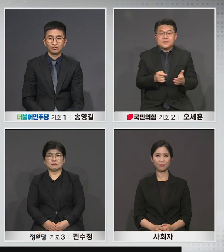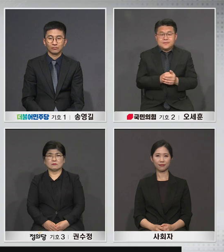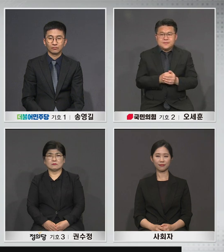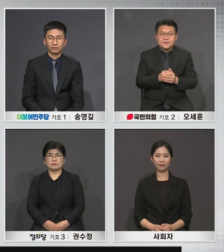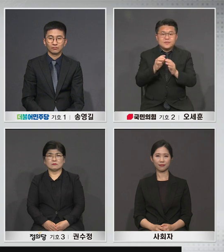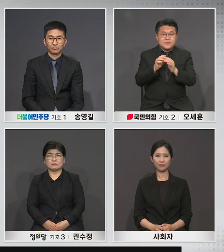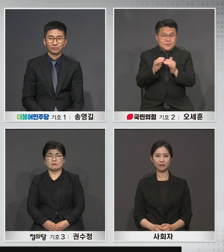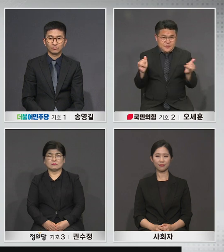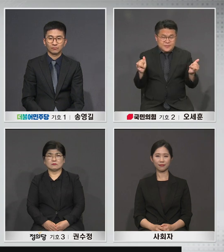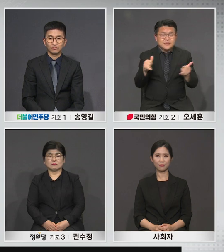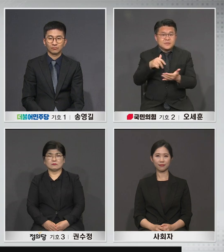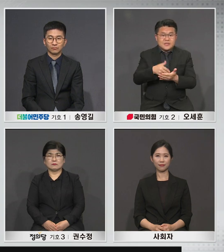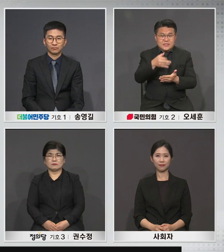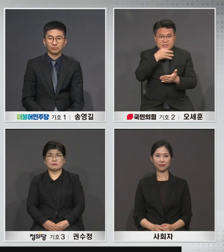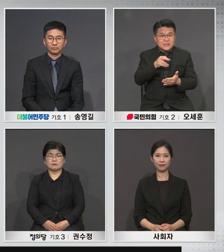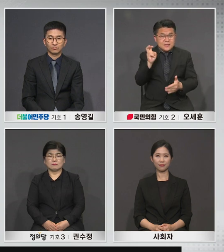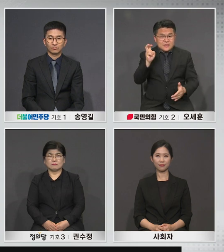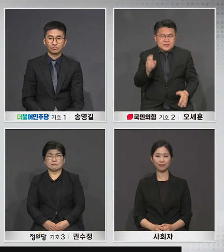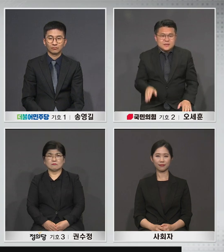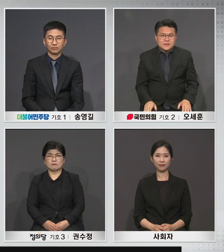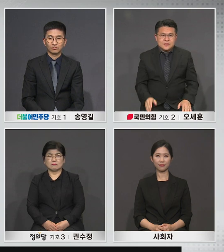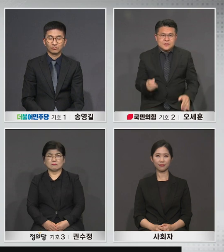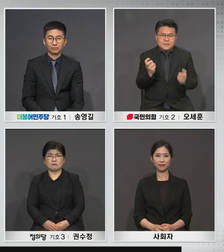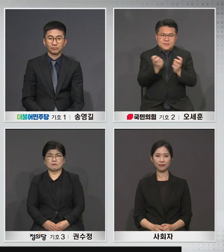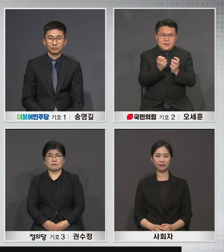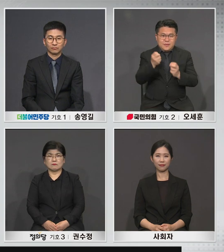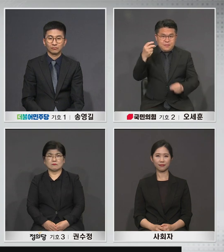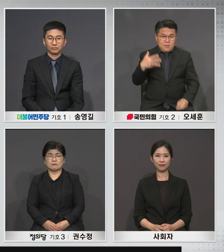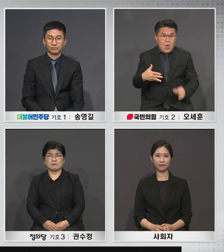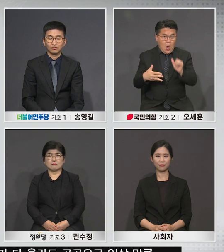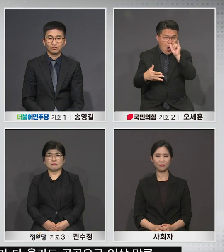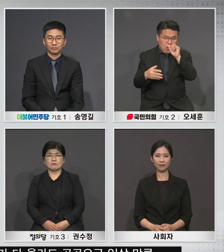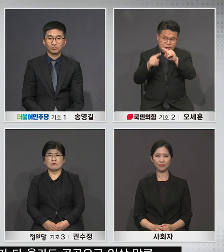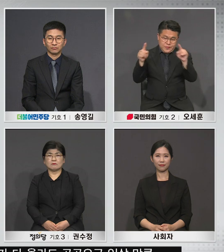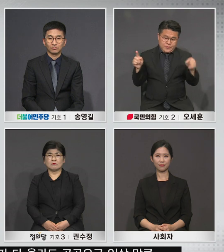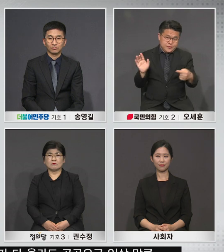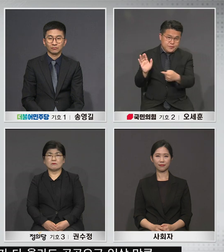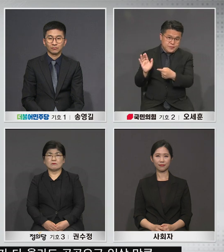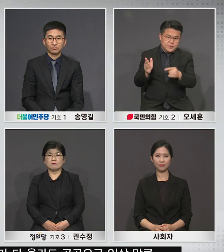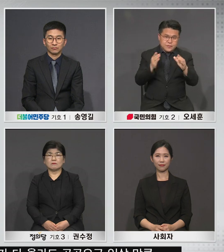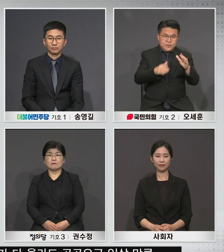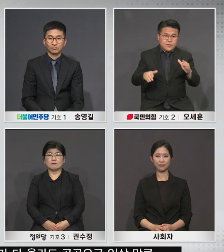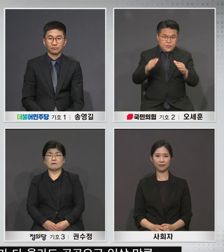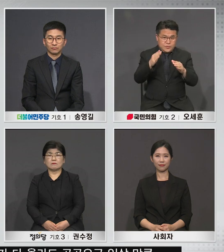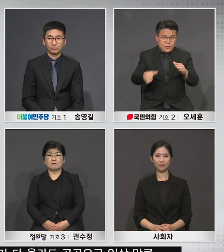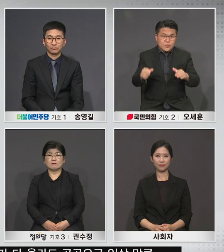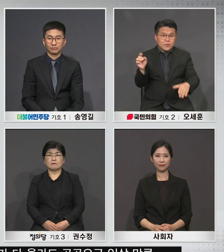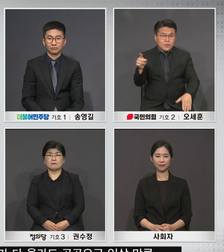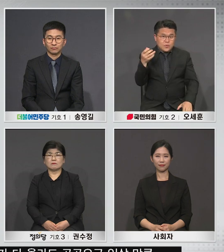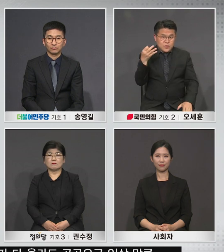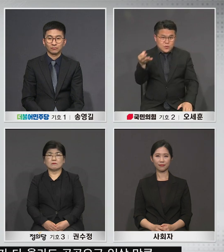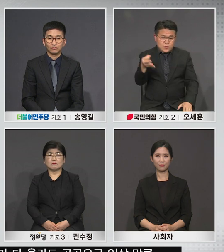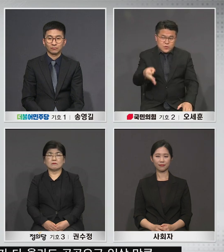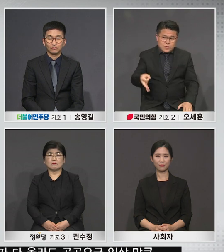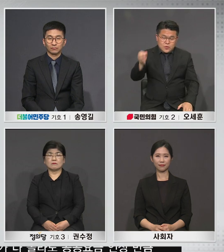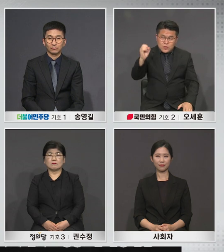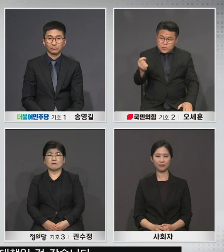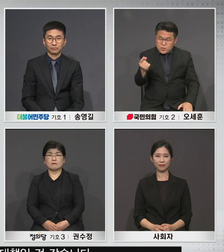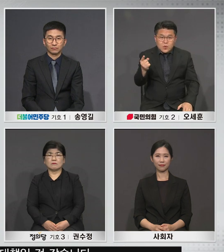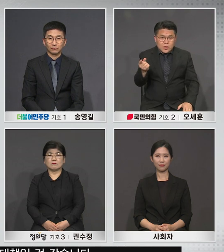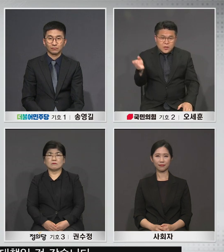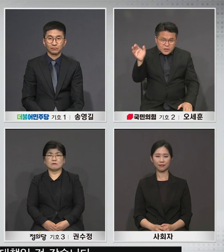물가 대책일 것 같습니다. 그래서 몇 가지 방안을 준비를 했는데요. 공공요금이 인상되는 요인이 생기더라도